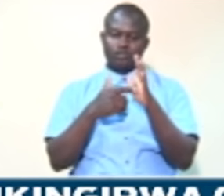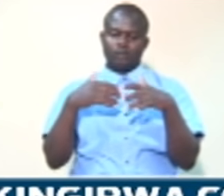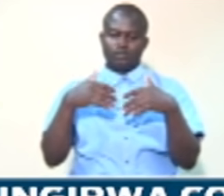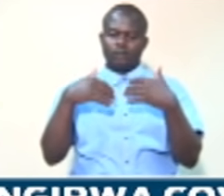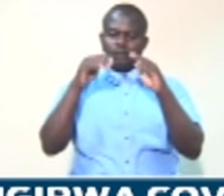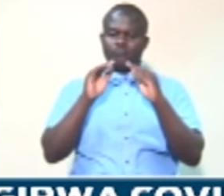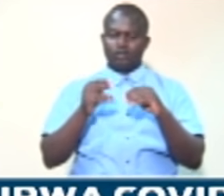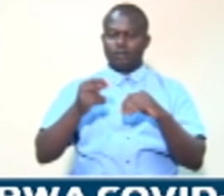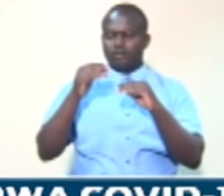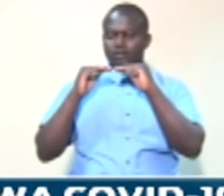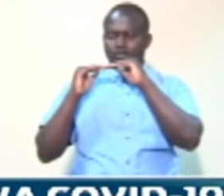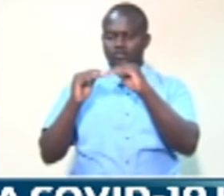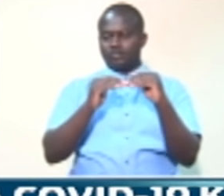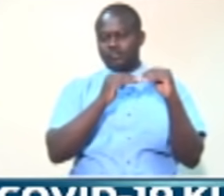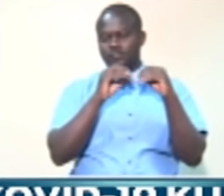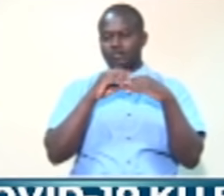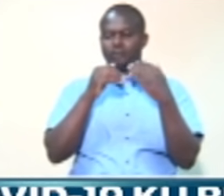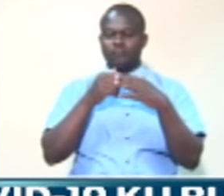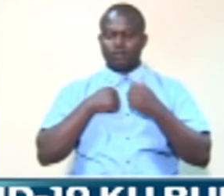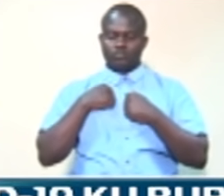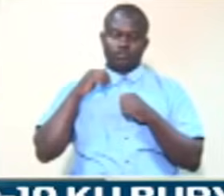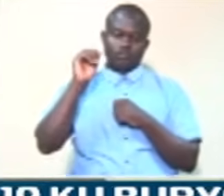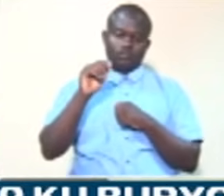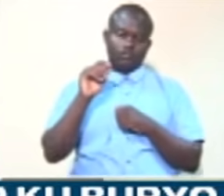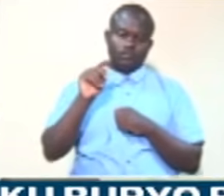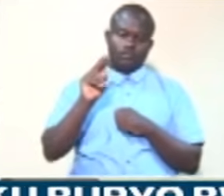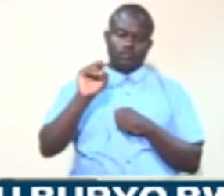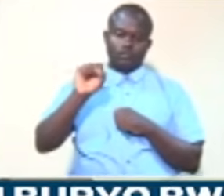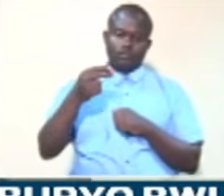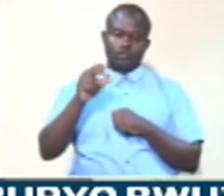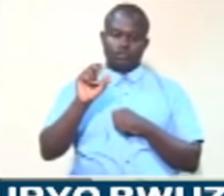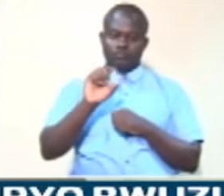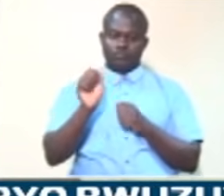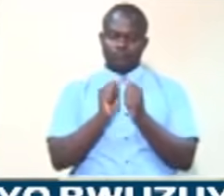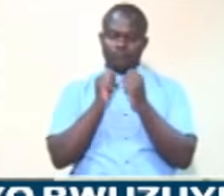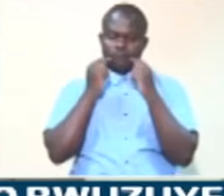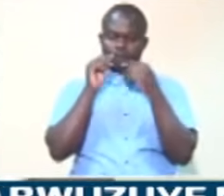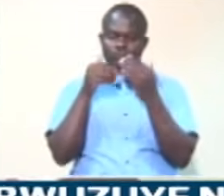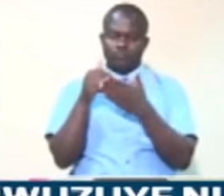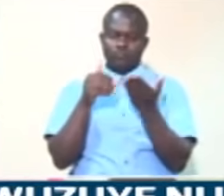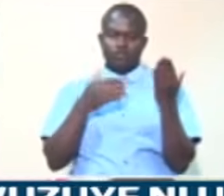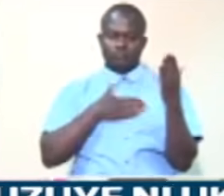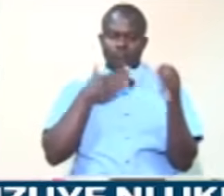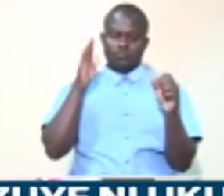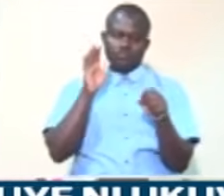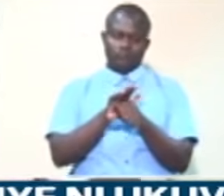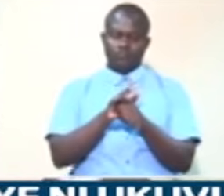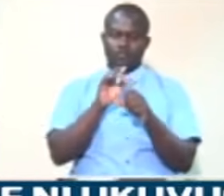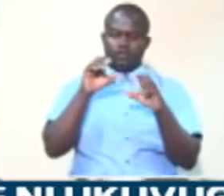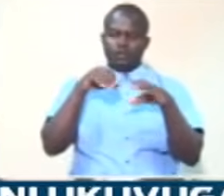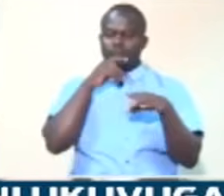buri ku rwego rwo hejuru. Umuyobozi wa RwandAir i Kinshasa, Sebintu Charles, avuga ko ibyishimo ari byose ku